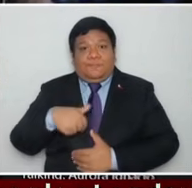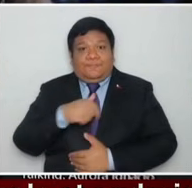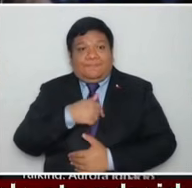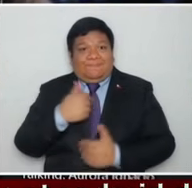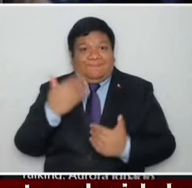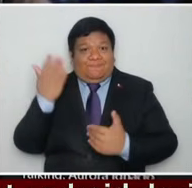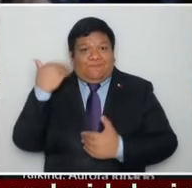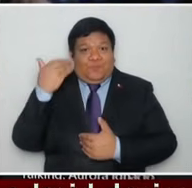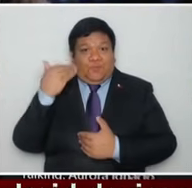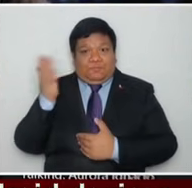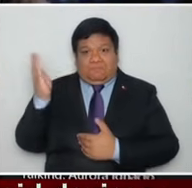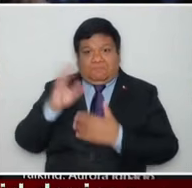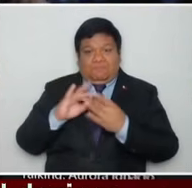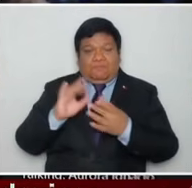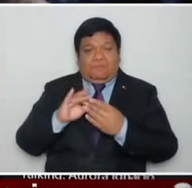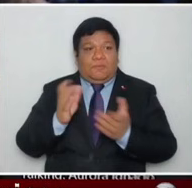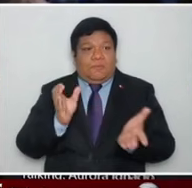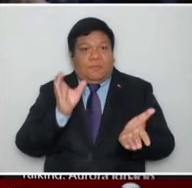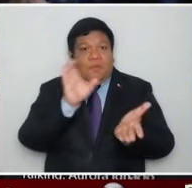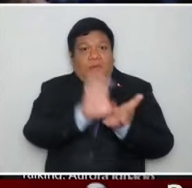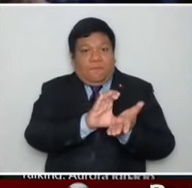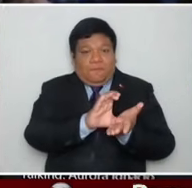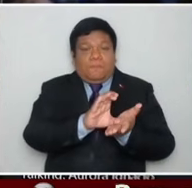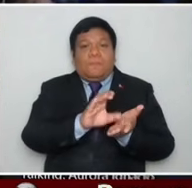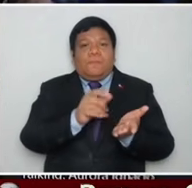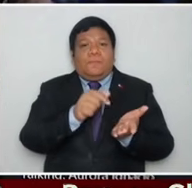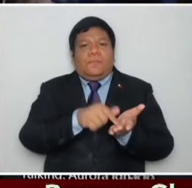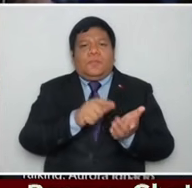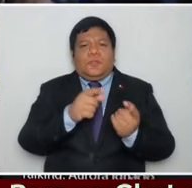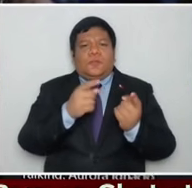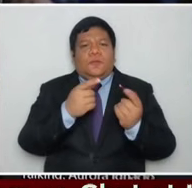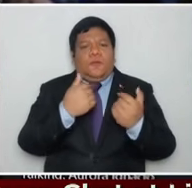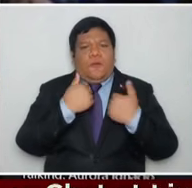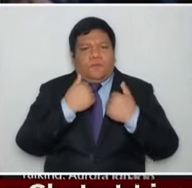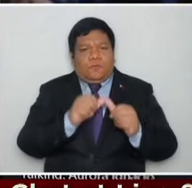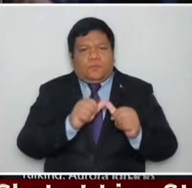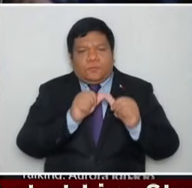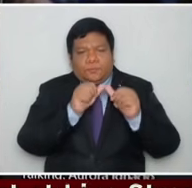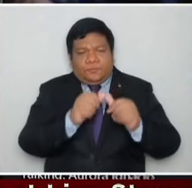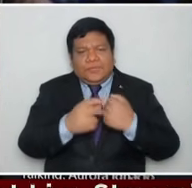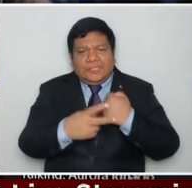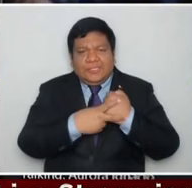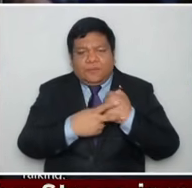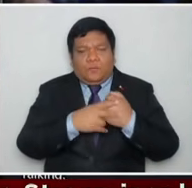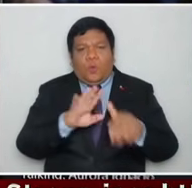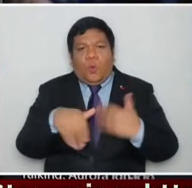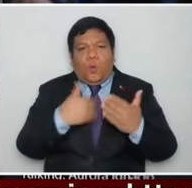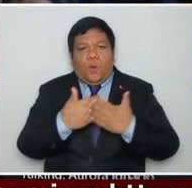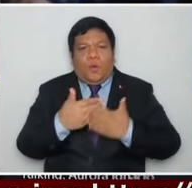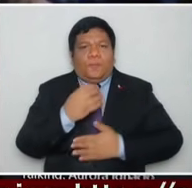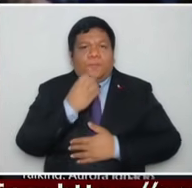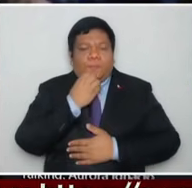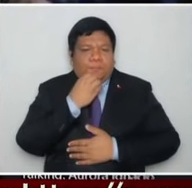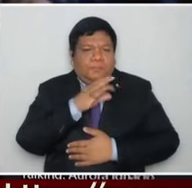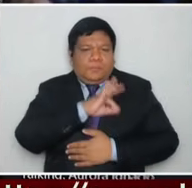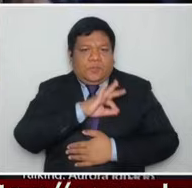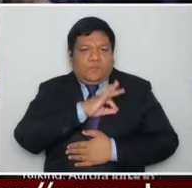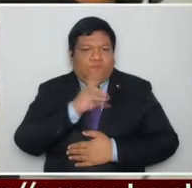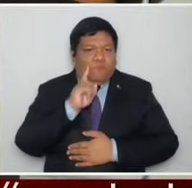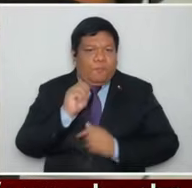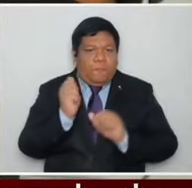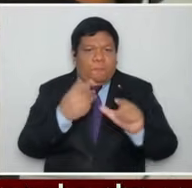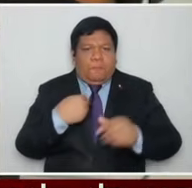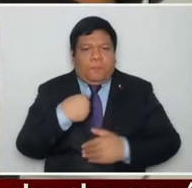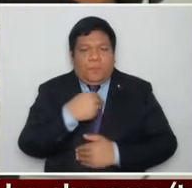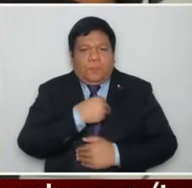helped that we retired during the year helped us sustain and paid all the benefits for the members, especially the